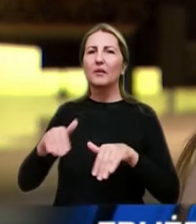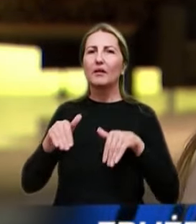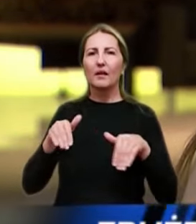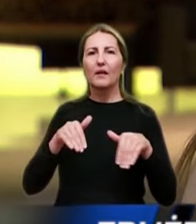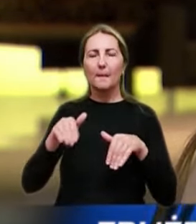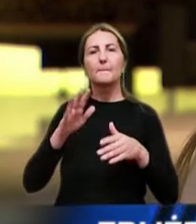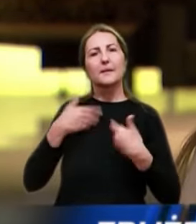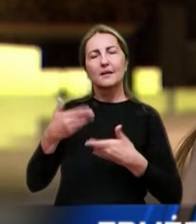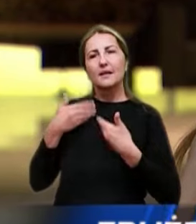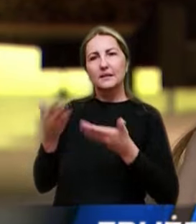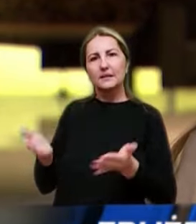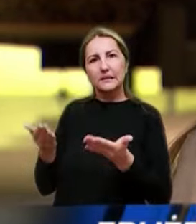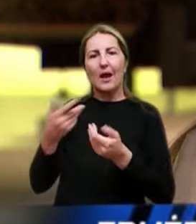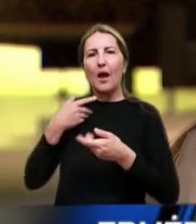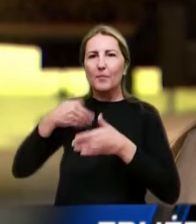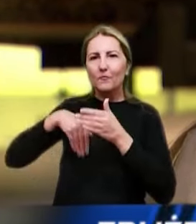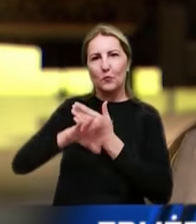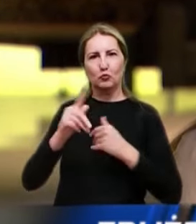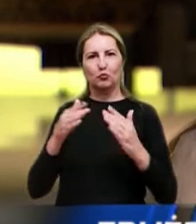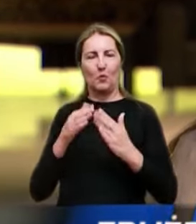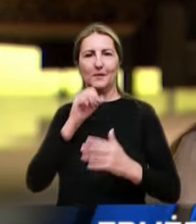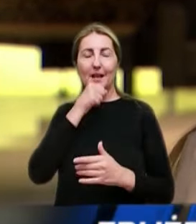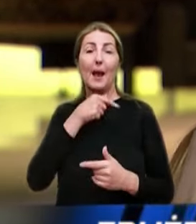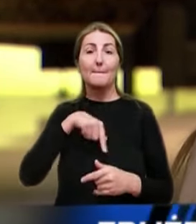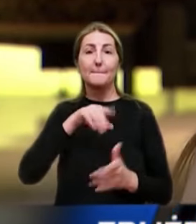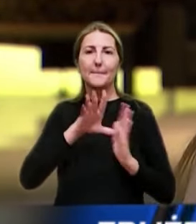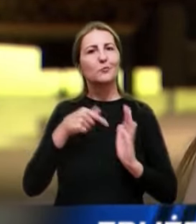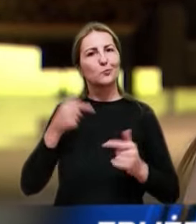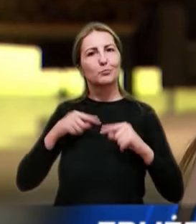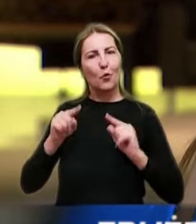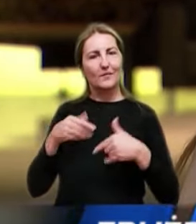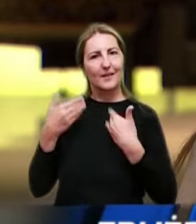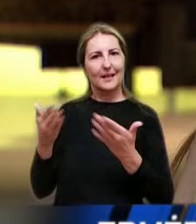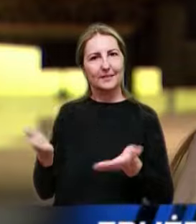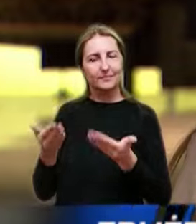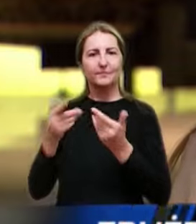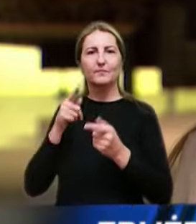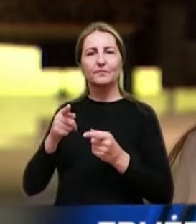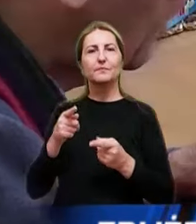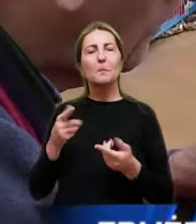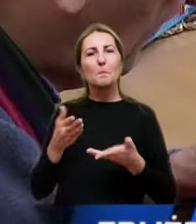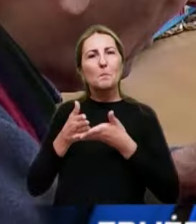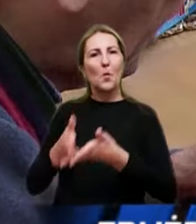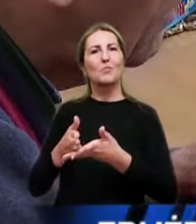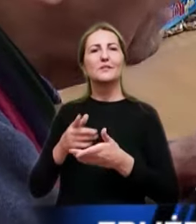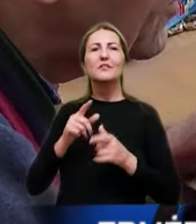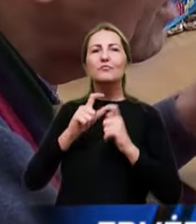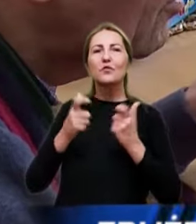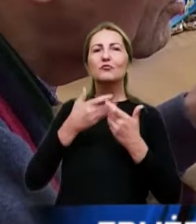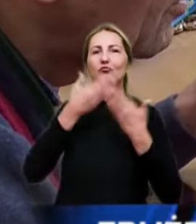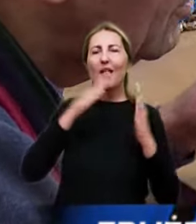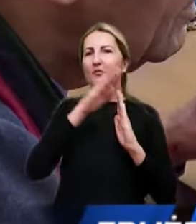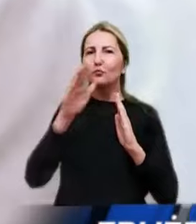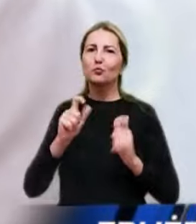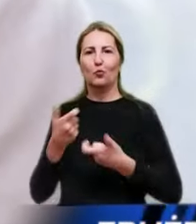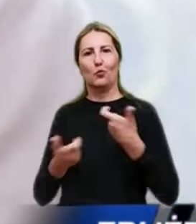my jesteśmy jako miasto od tego, żeby tą pomoc zorganizować i żeby zapewnić aktywność w ciągu dnia. Starzejące się społeczeństwo